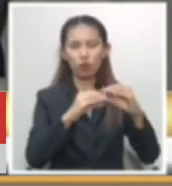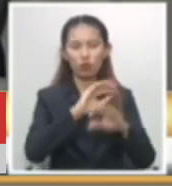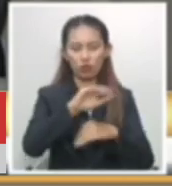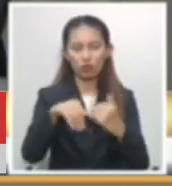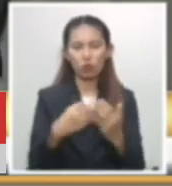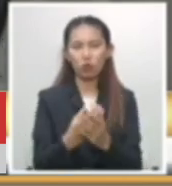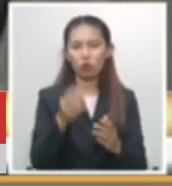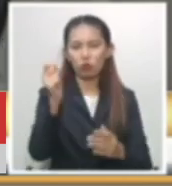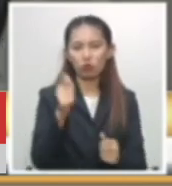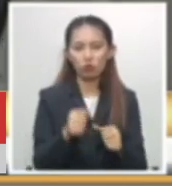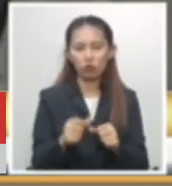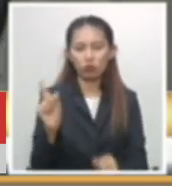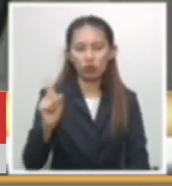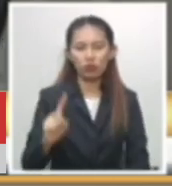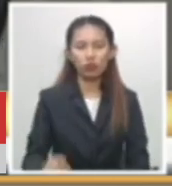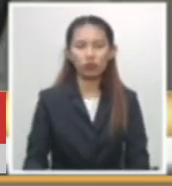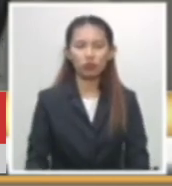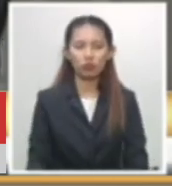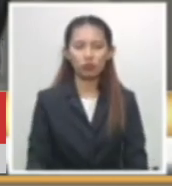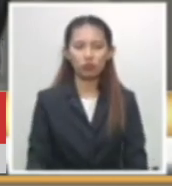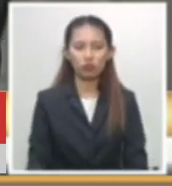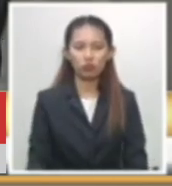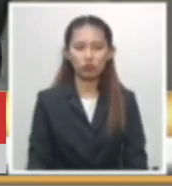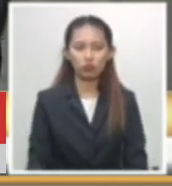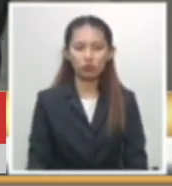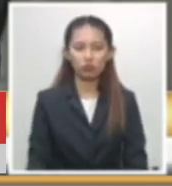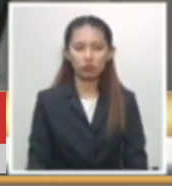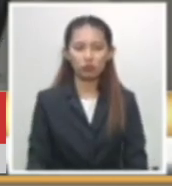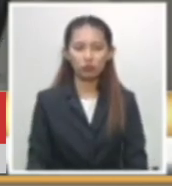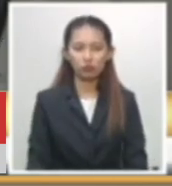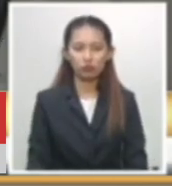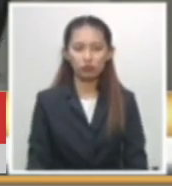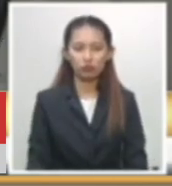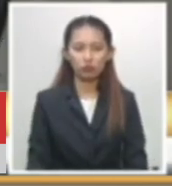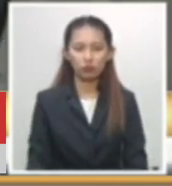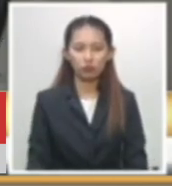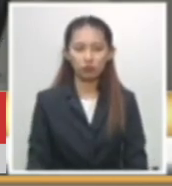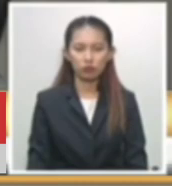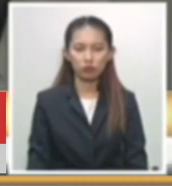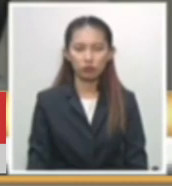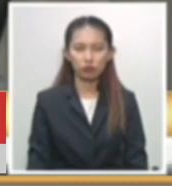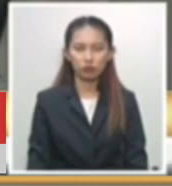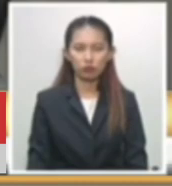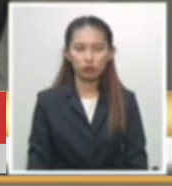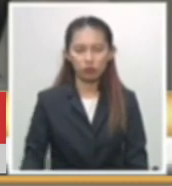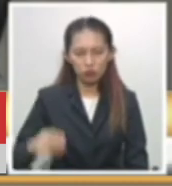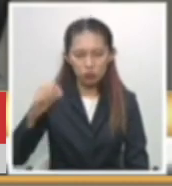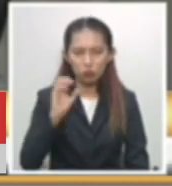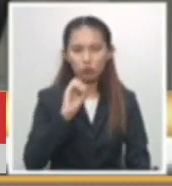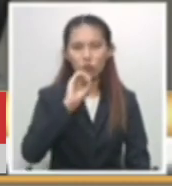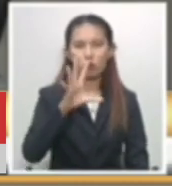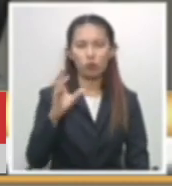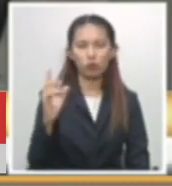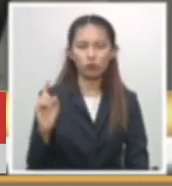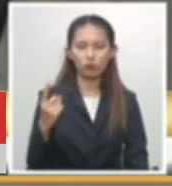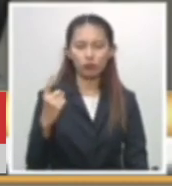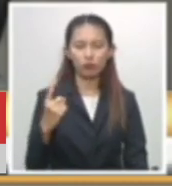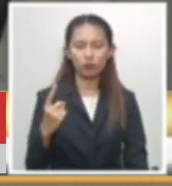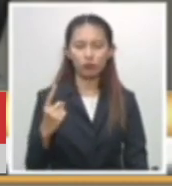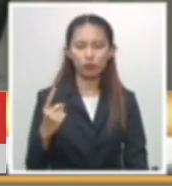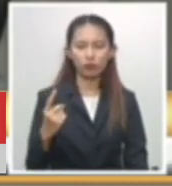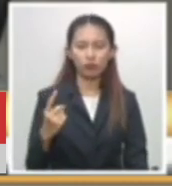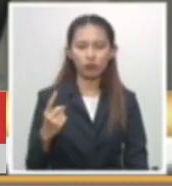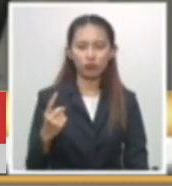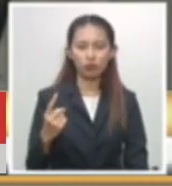ผมหาไม่เห็นท่านประธานครับพูดอีกครั้งครับย้ำ การประกันราค